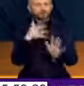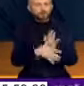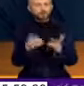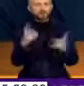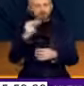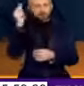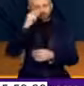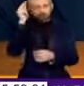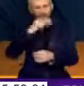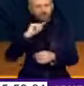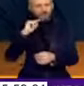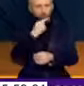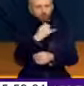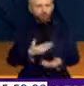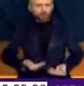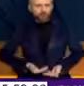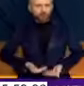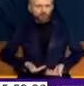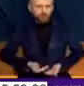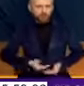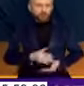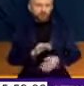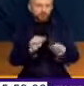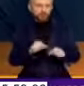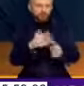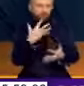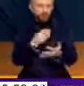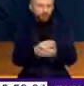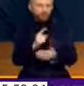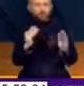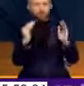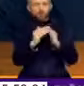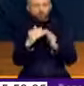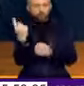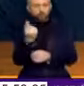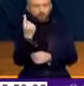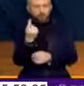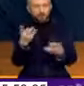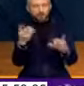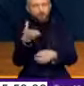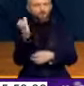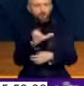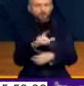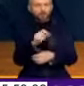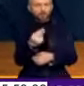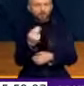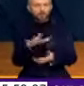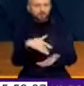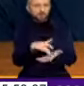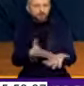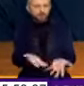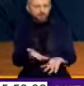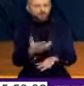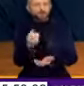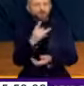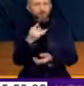треба вчитися економити і жити по мірі своїх можливостей. Але будинкові лічильники треба встановлювати за кошт міста.